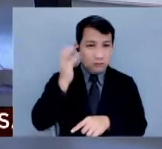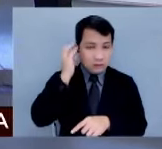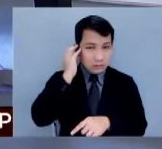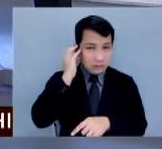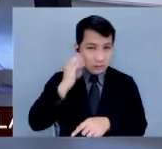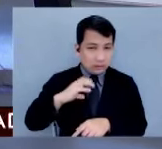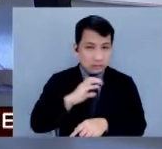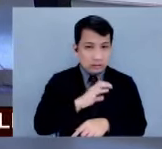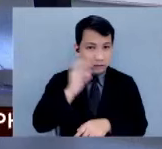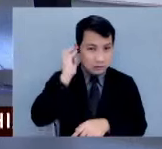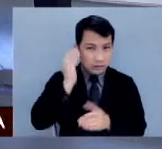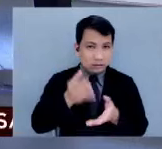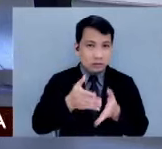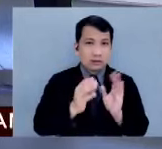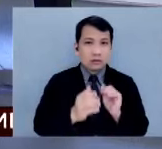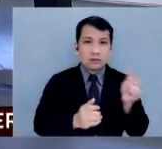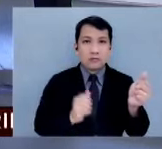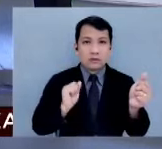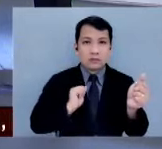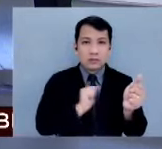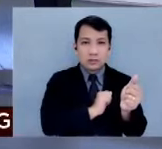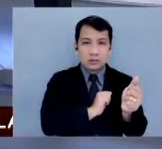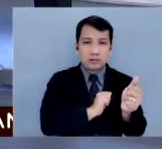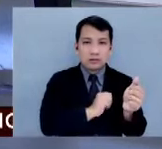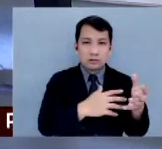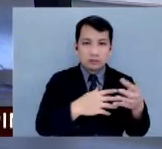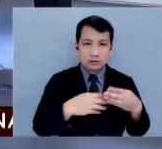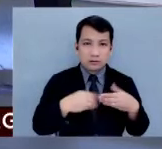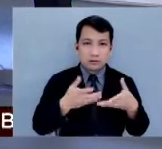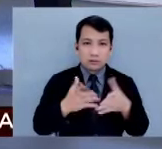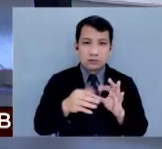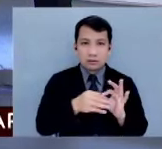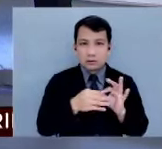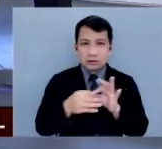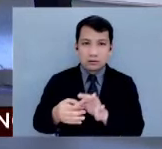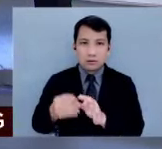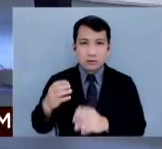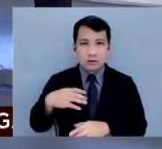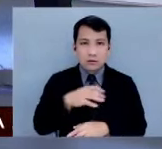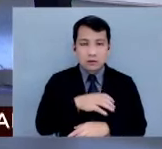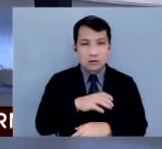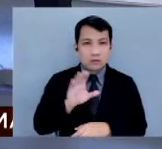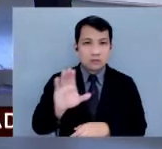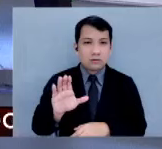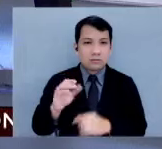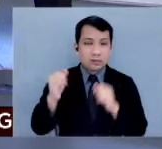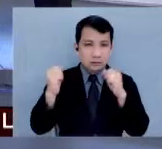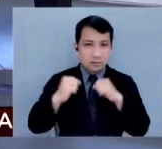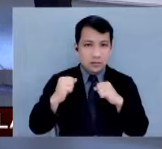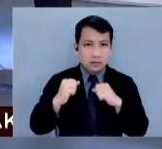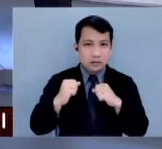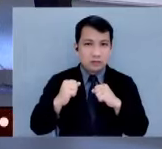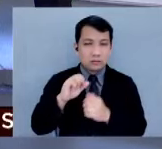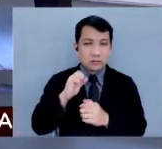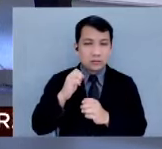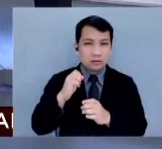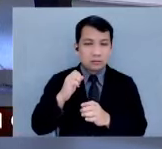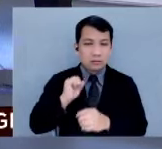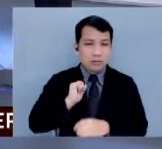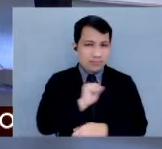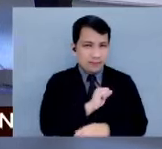hahayaan muna nila ang Senado na i-adapt i-adapt na lamang ng Kongreso ang napagkasunduan ng mga senador. At hindi nga po